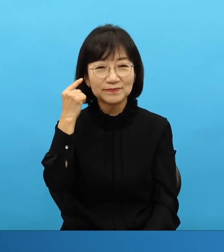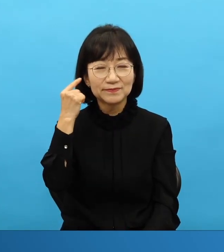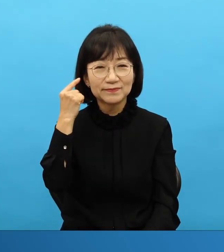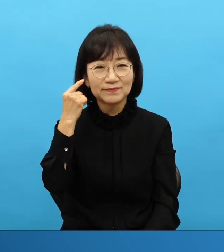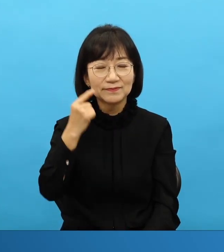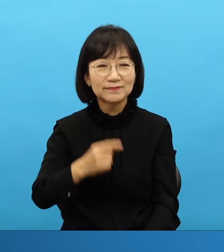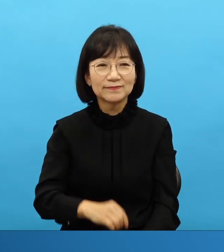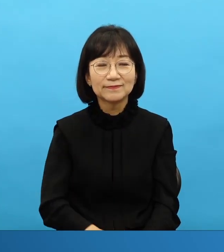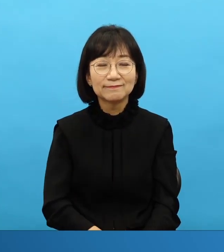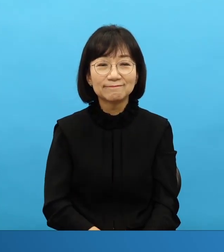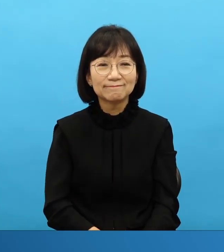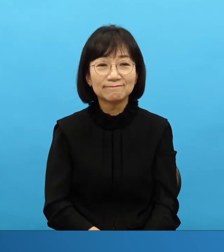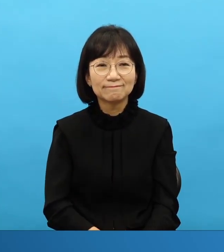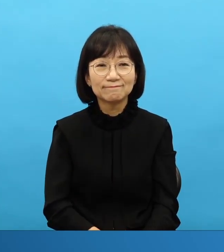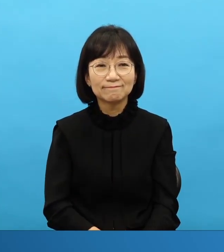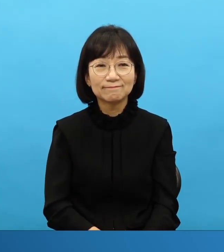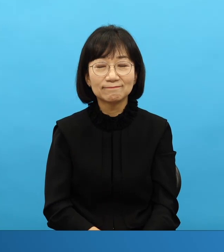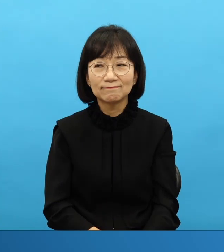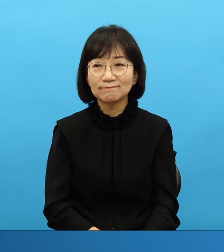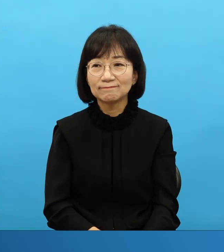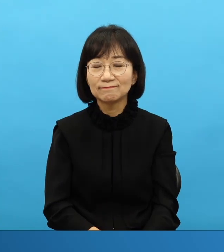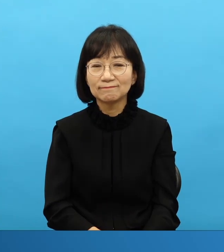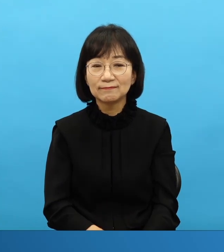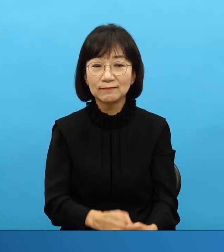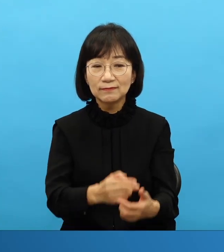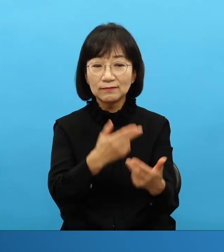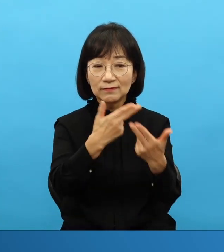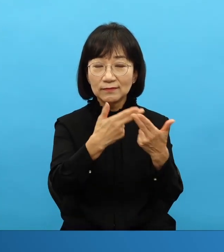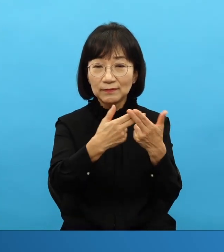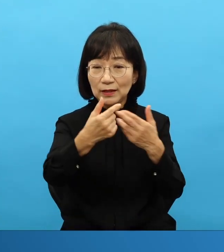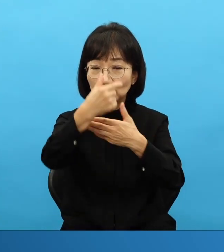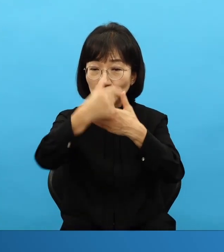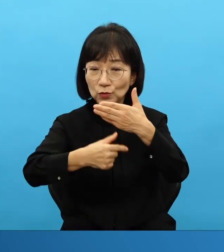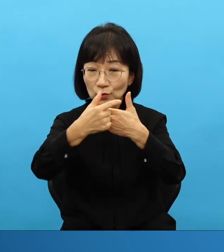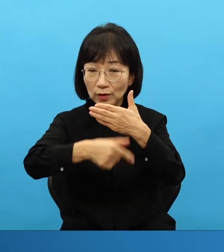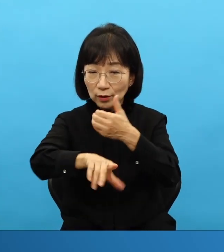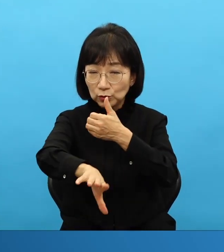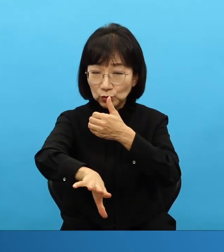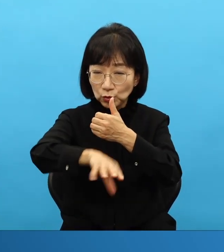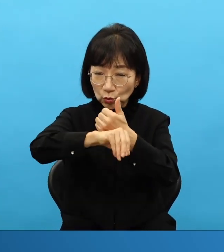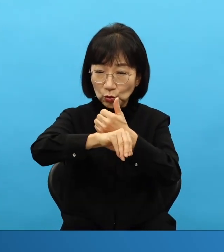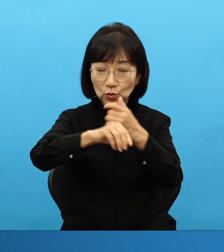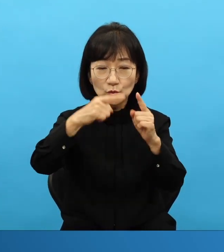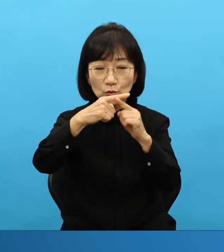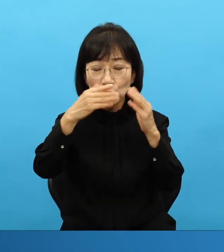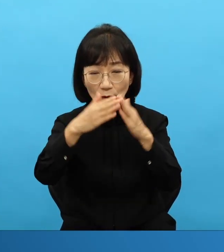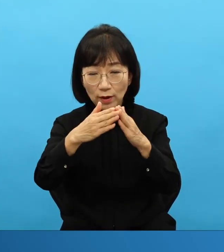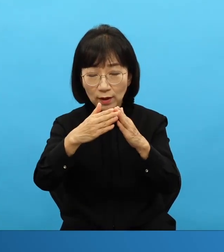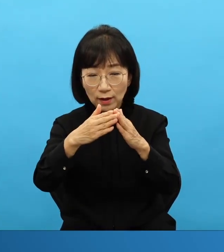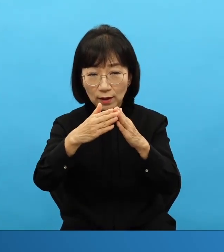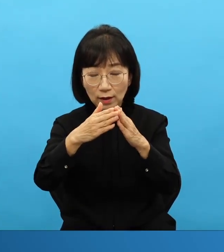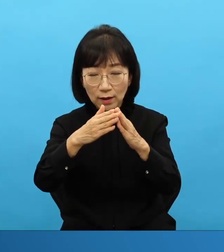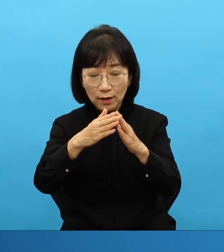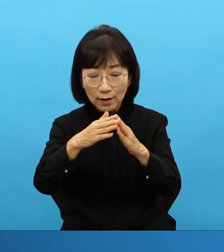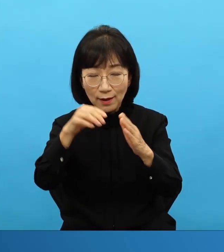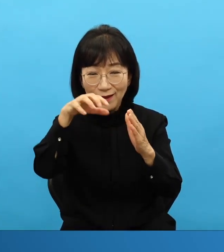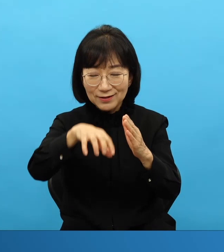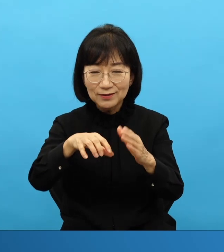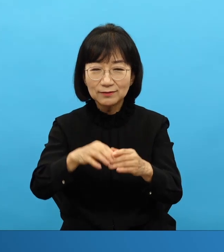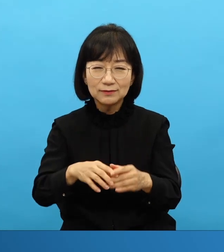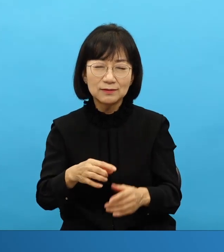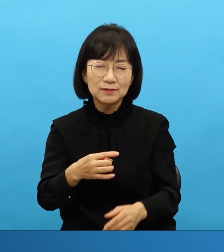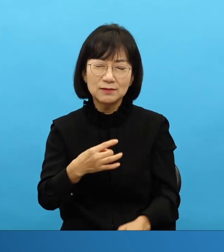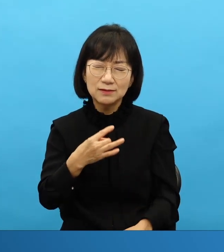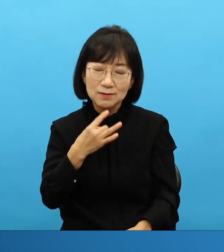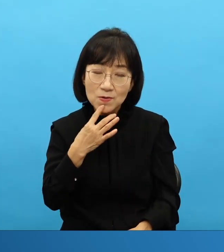강단에서 우리 협회나 총회에 소속된 교회 강단에서는요, 오직 복음을 선포하고 있습니다. 我们